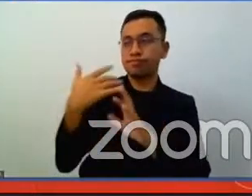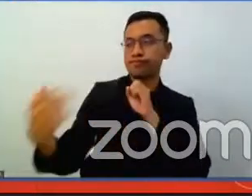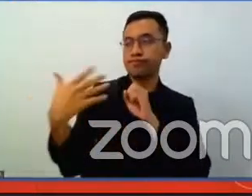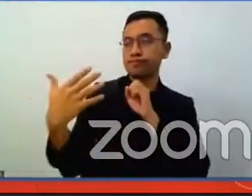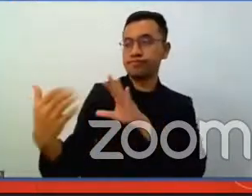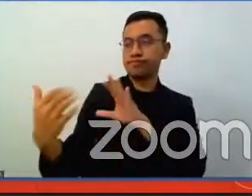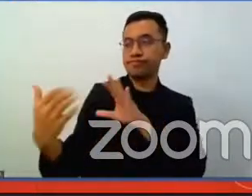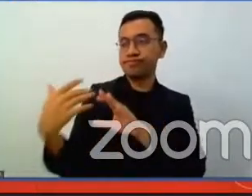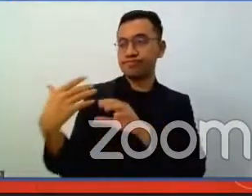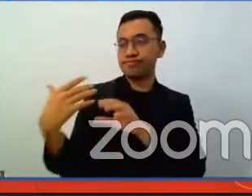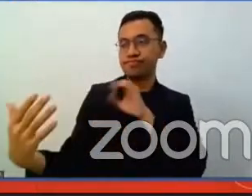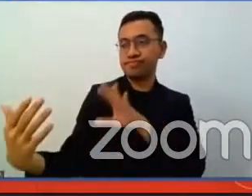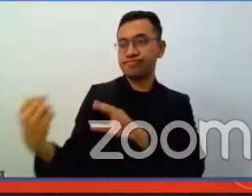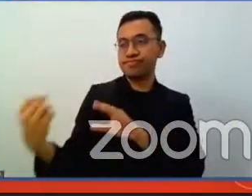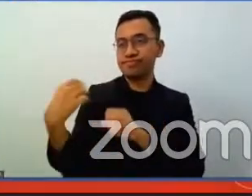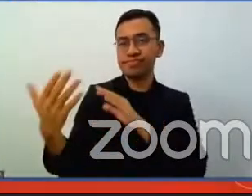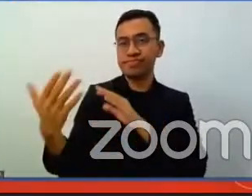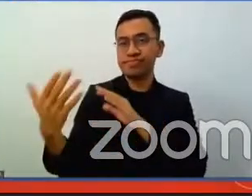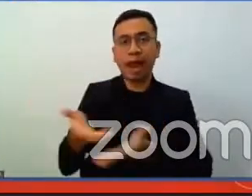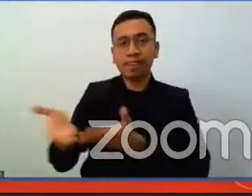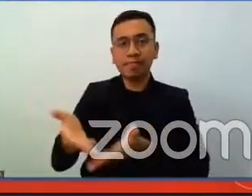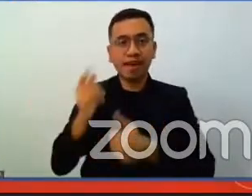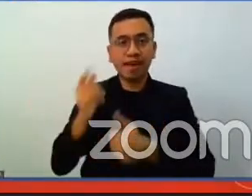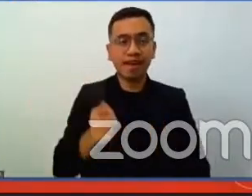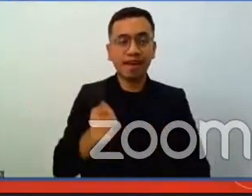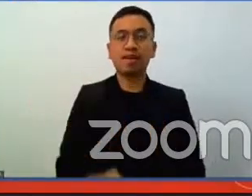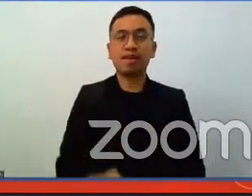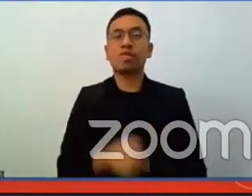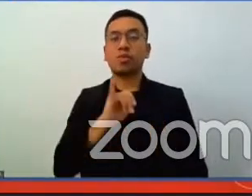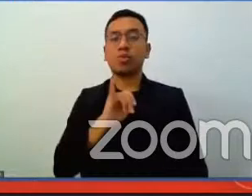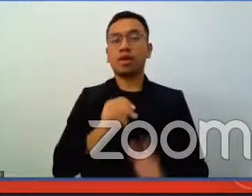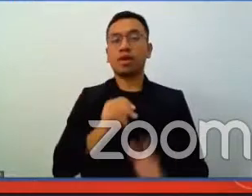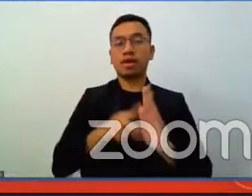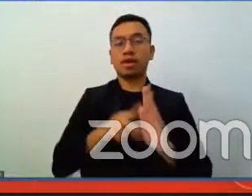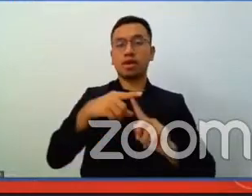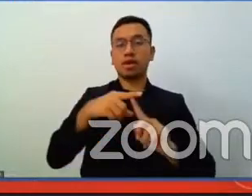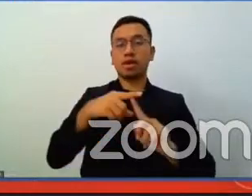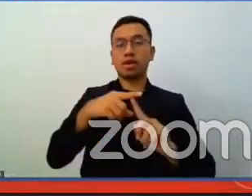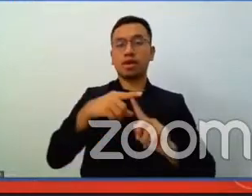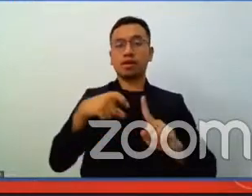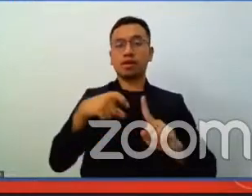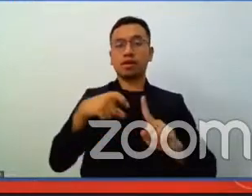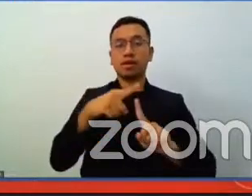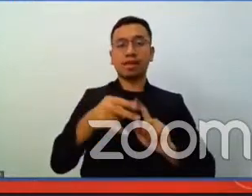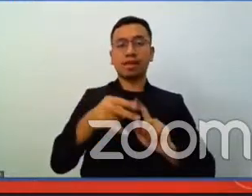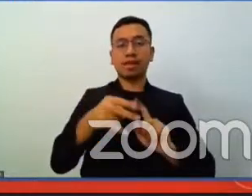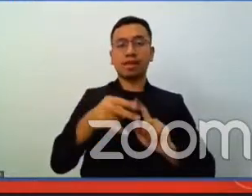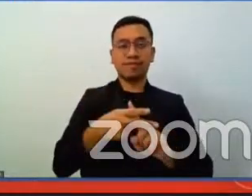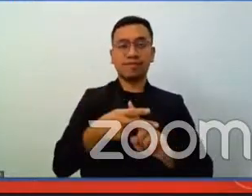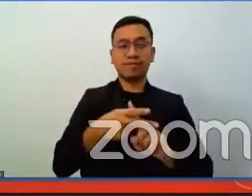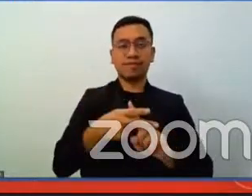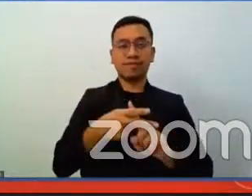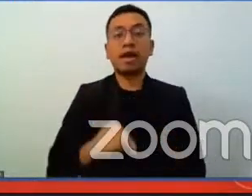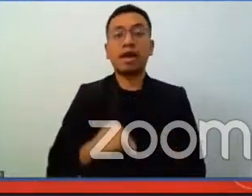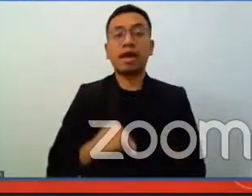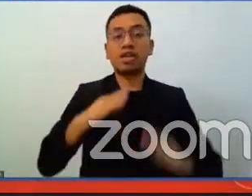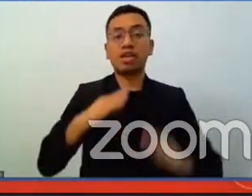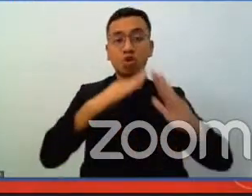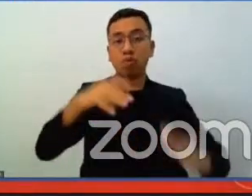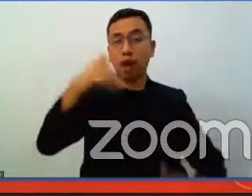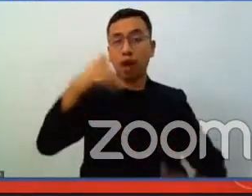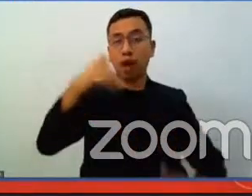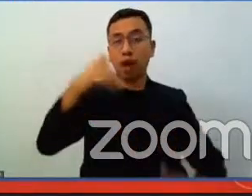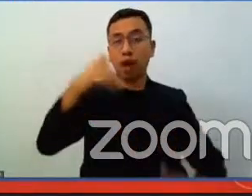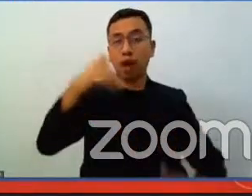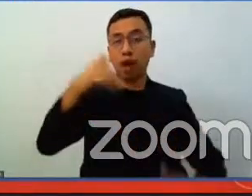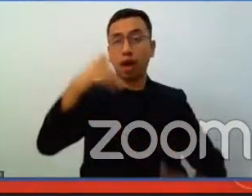Nah, apa yang disediakan oleh rumah belajar, Laboratorium Maya ini merupakan salah satu media atau platform yang bisa